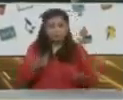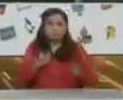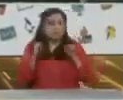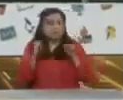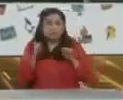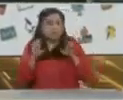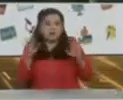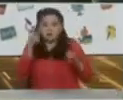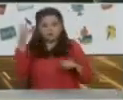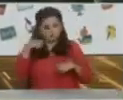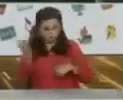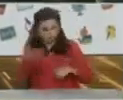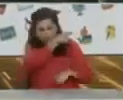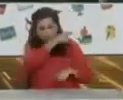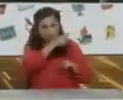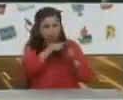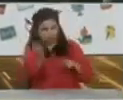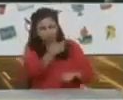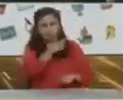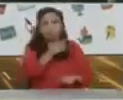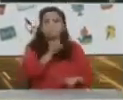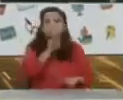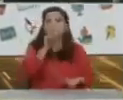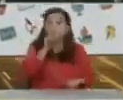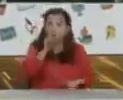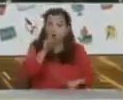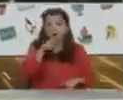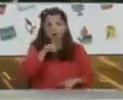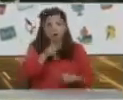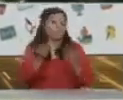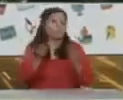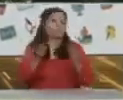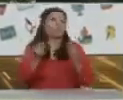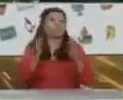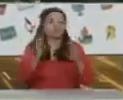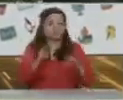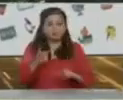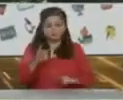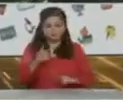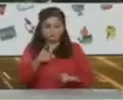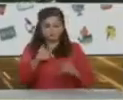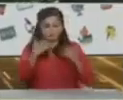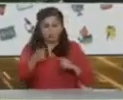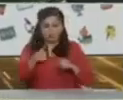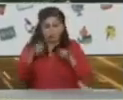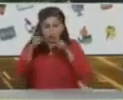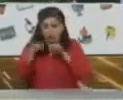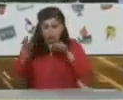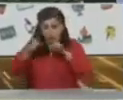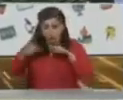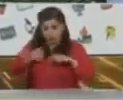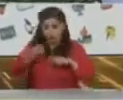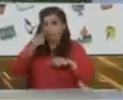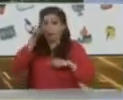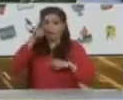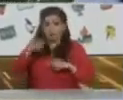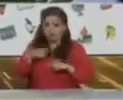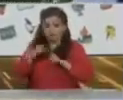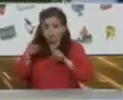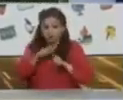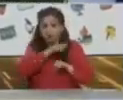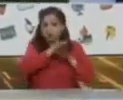है, लेकिन इस बात की पूरी संभावना होती है कि जो आप कर रहे हैं वो